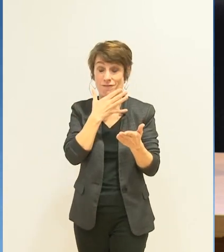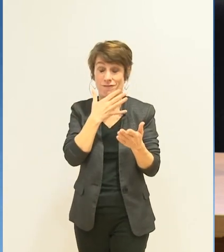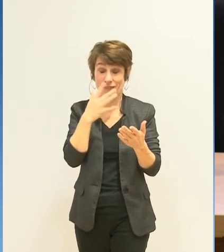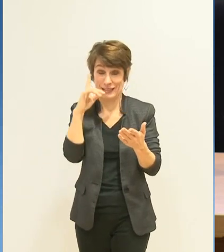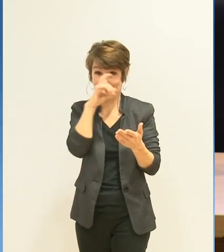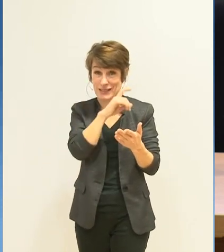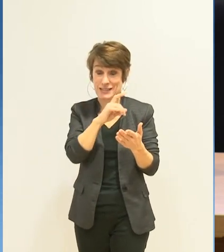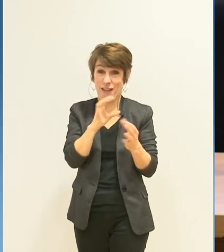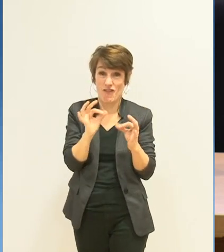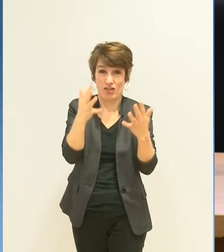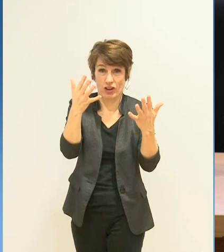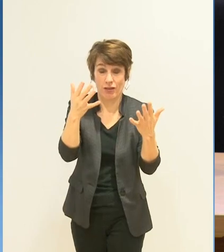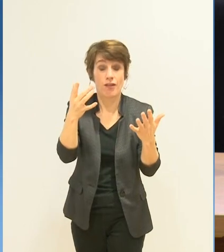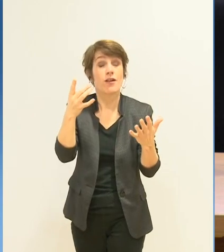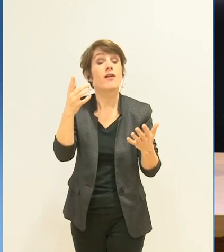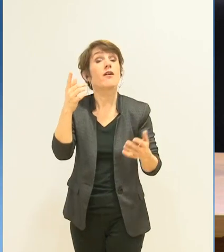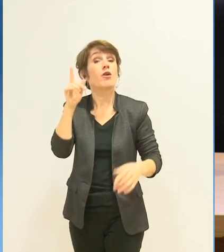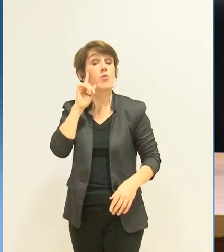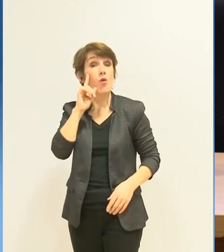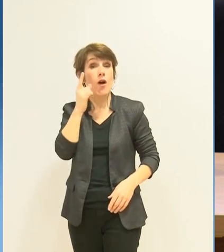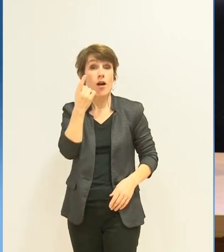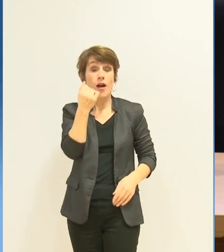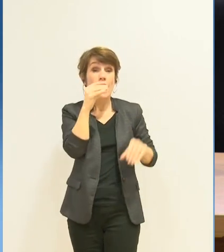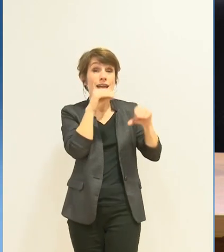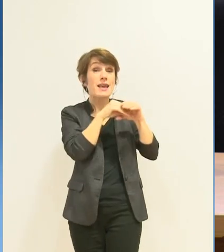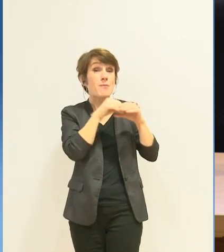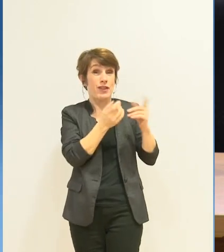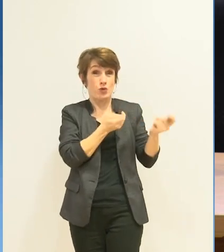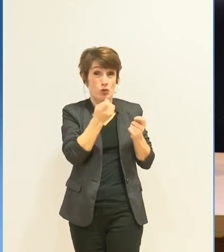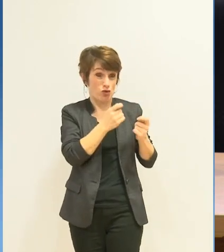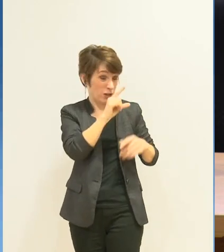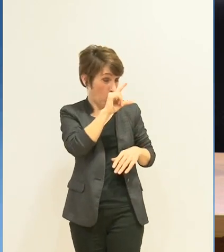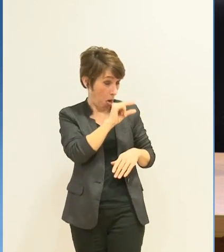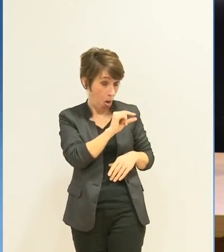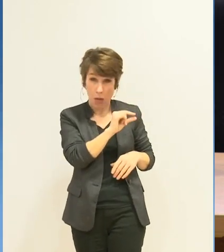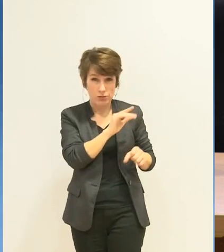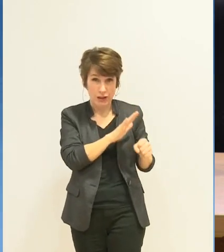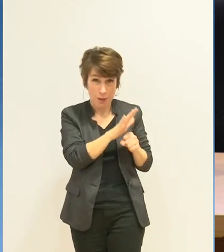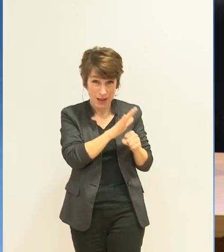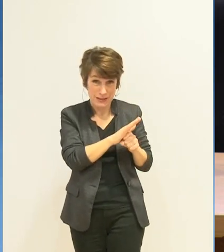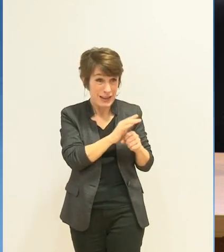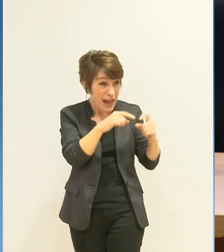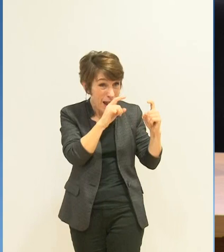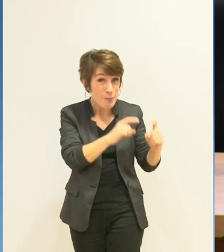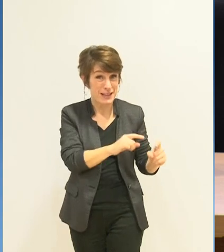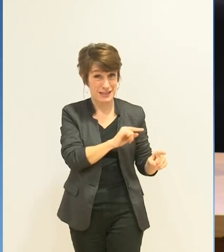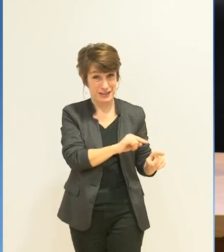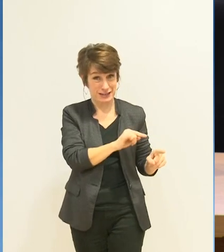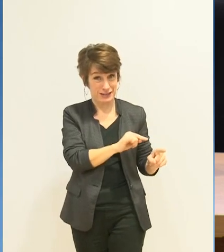les parts de gestion est insuffisante elle est d'ailleurs en baisse